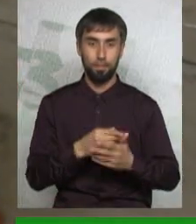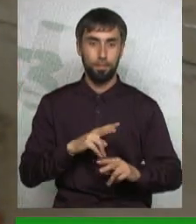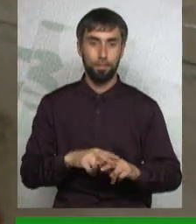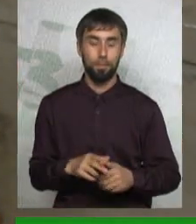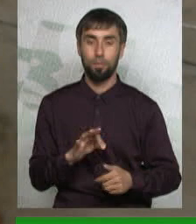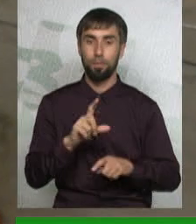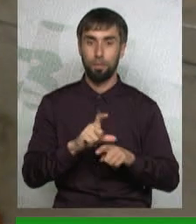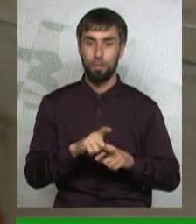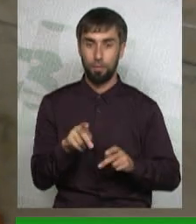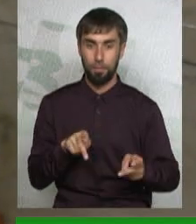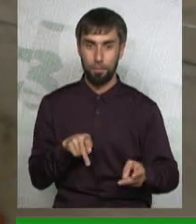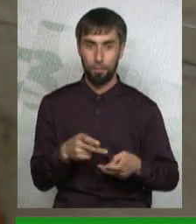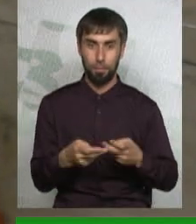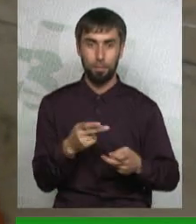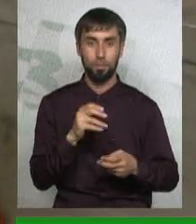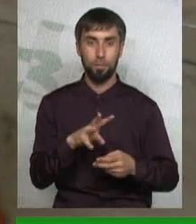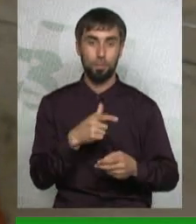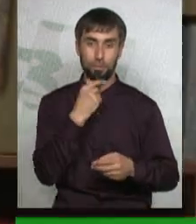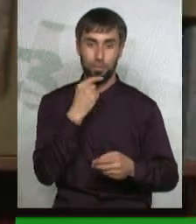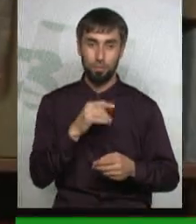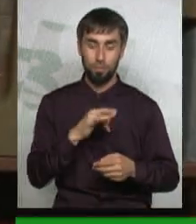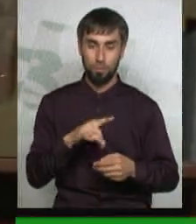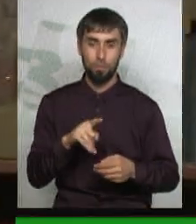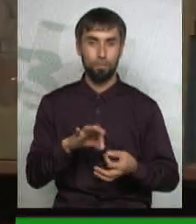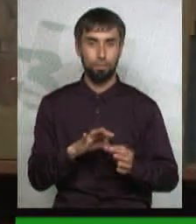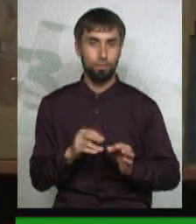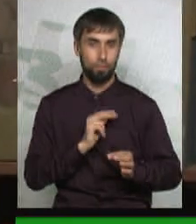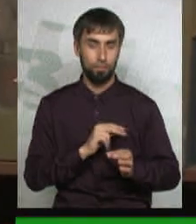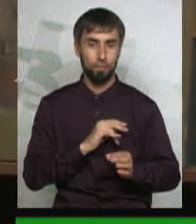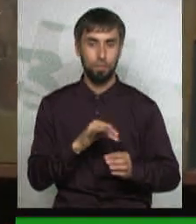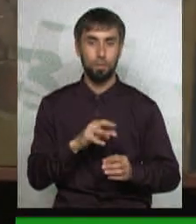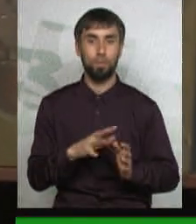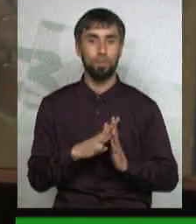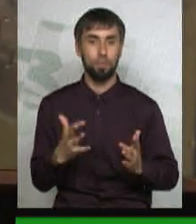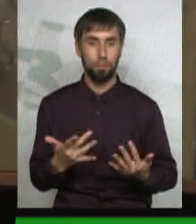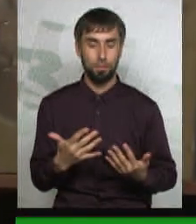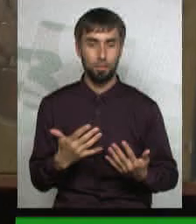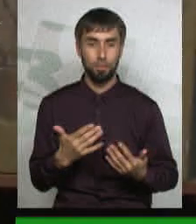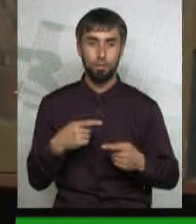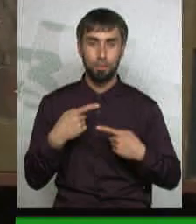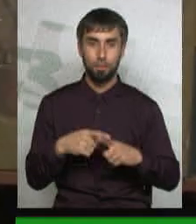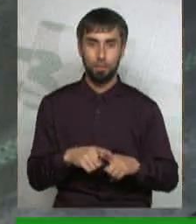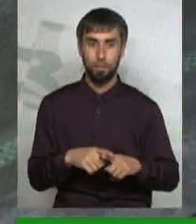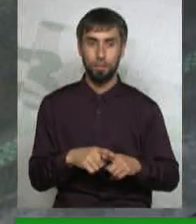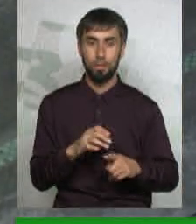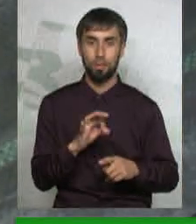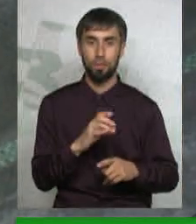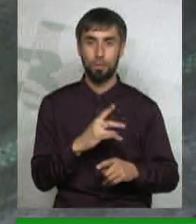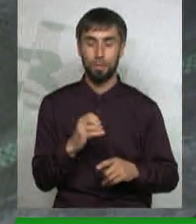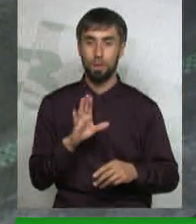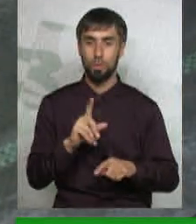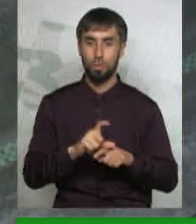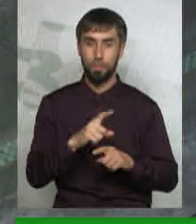По словам резчика, чем изысканнее узор, тем сложнее работа и тем больше требуется технического оснащения. К